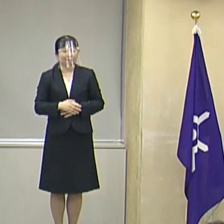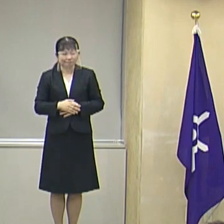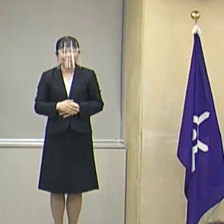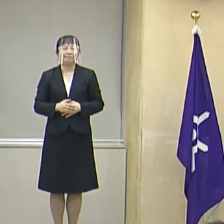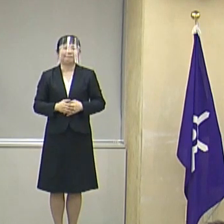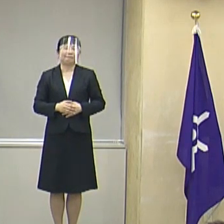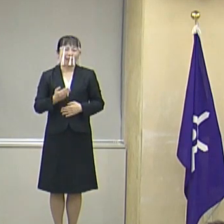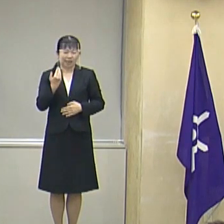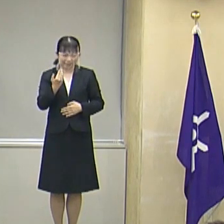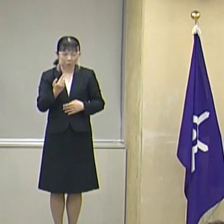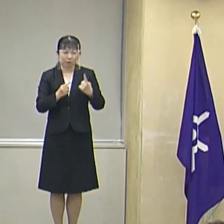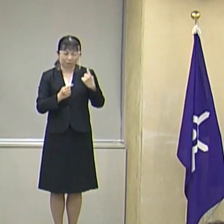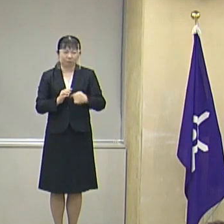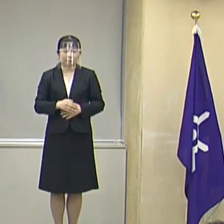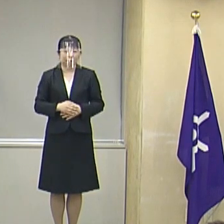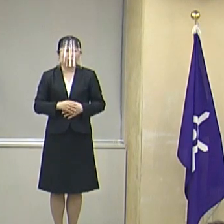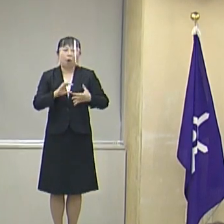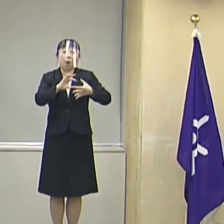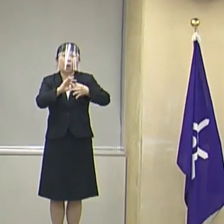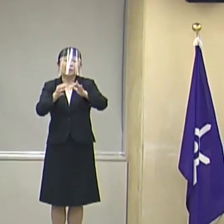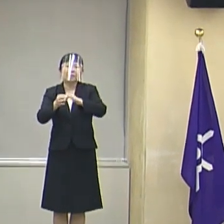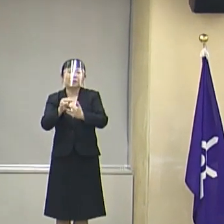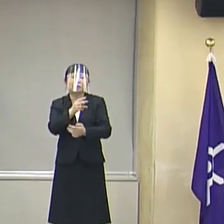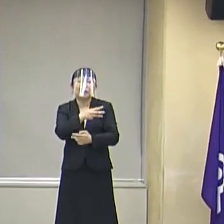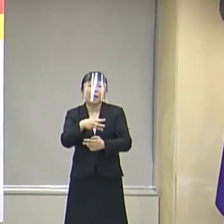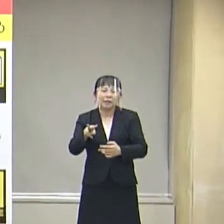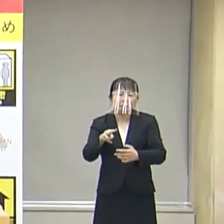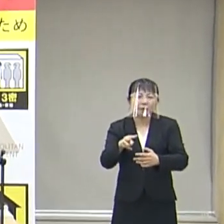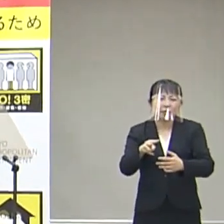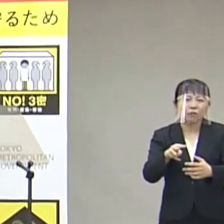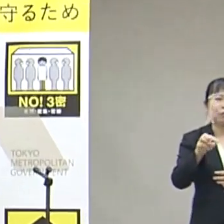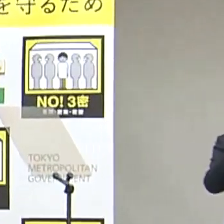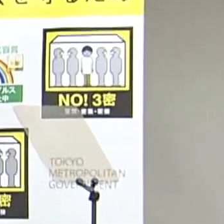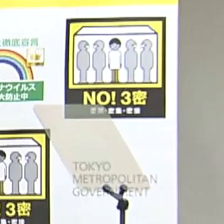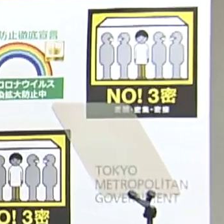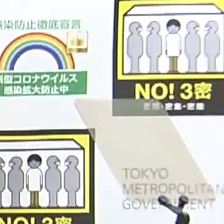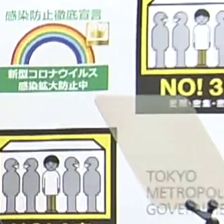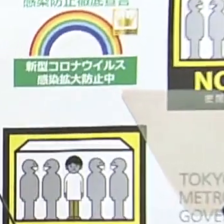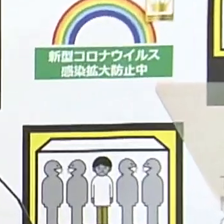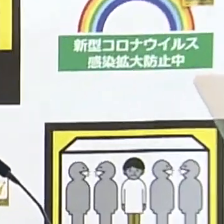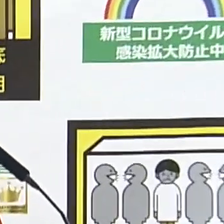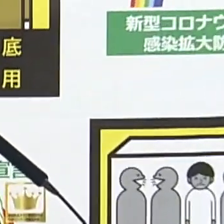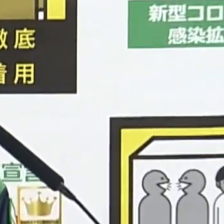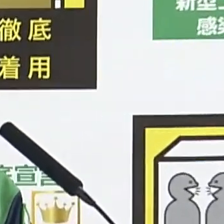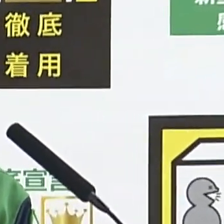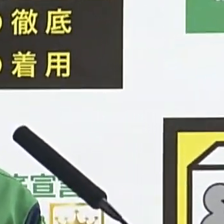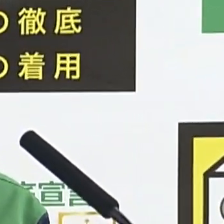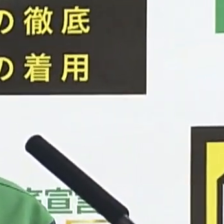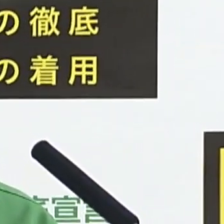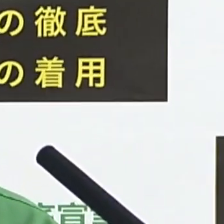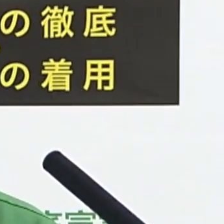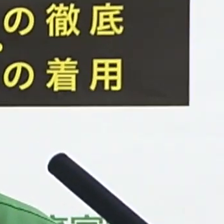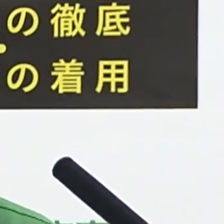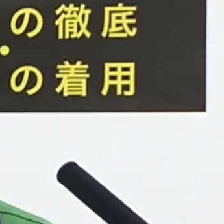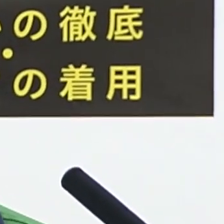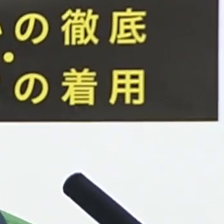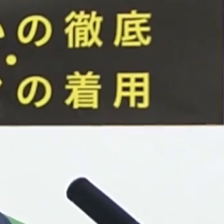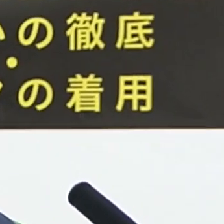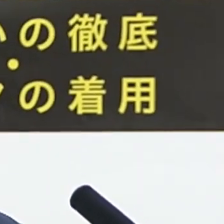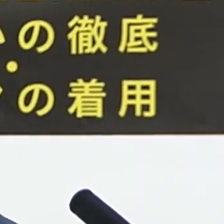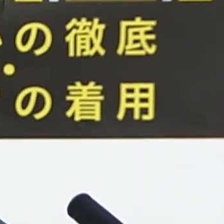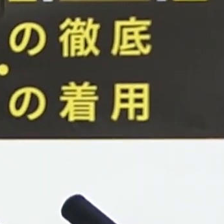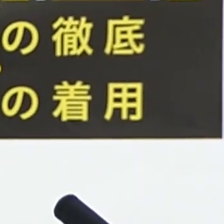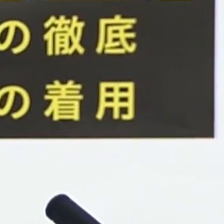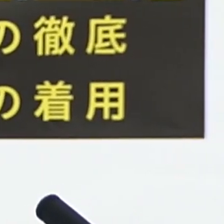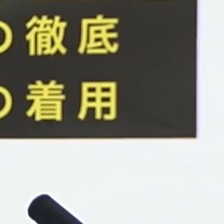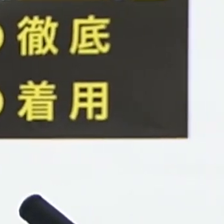オリンピック・パラリンピックの学校連携観戦についてです。神奈川県では6市町、埼玉県でも中